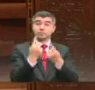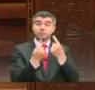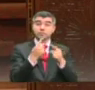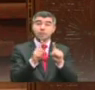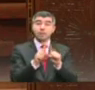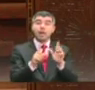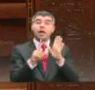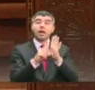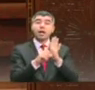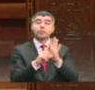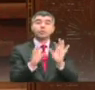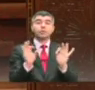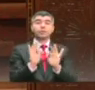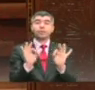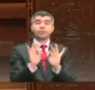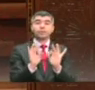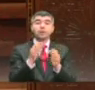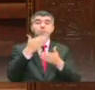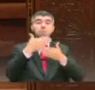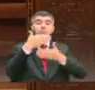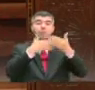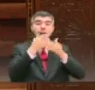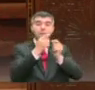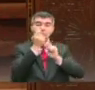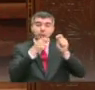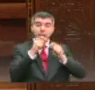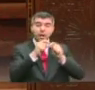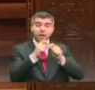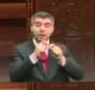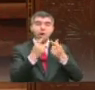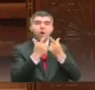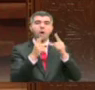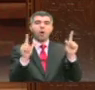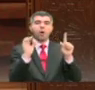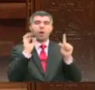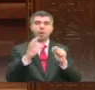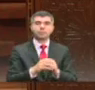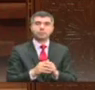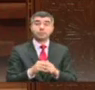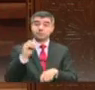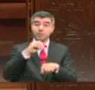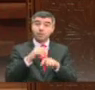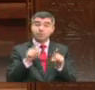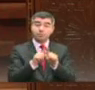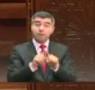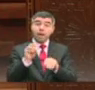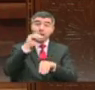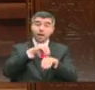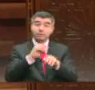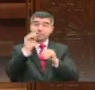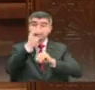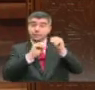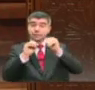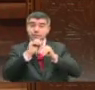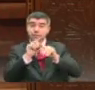قانونيه، احياء بنيات بالفوضى. بدايه لما كنتكلموا على اعاده الهيكله، كندخلوا